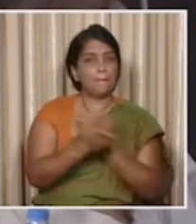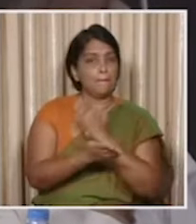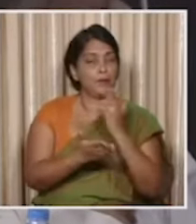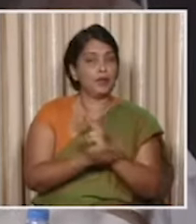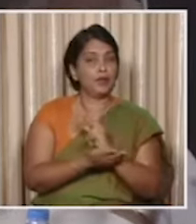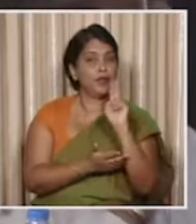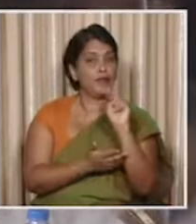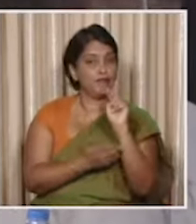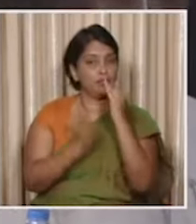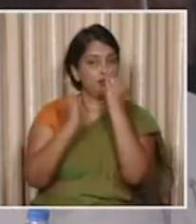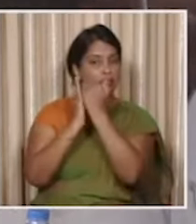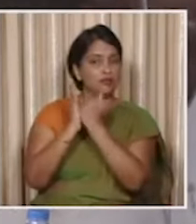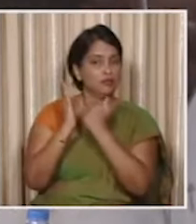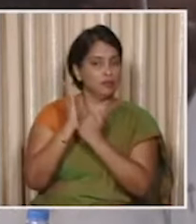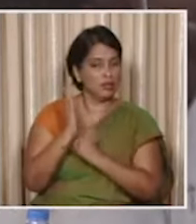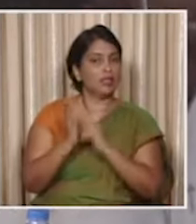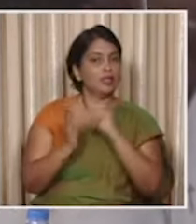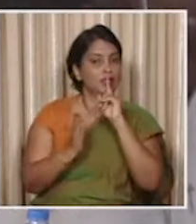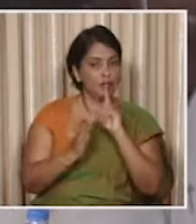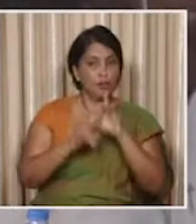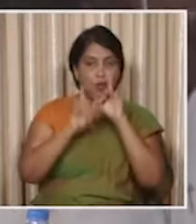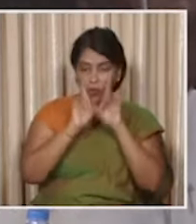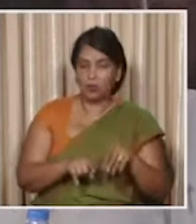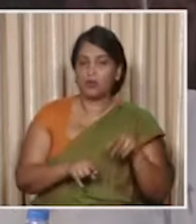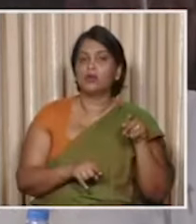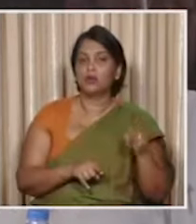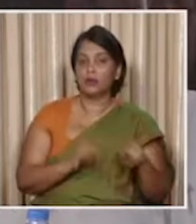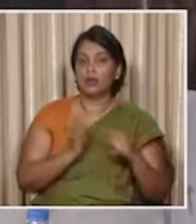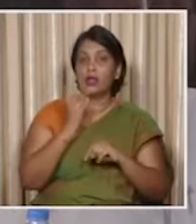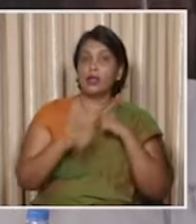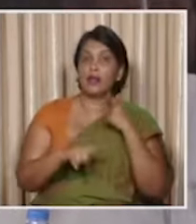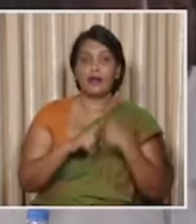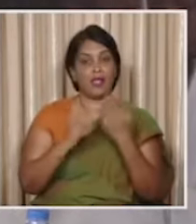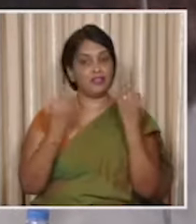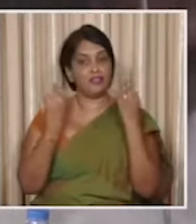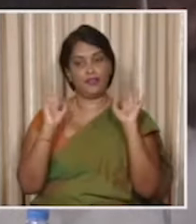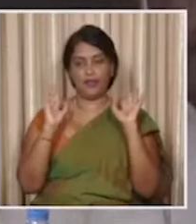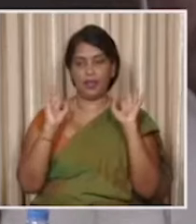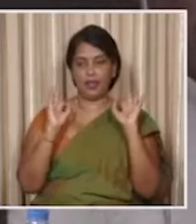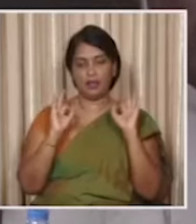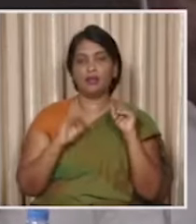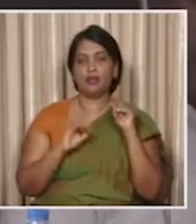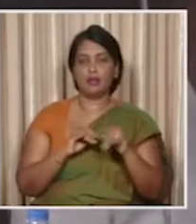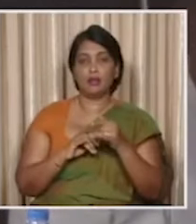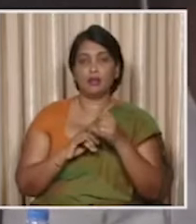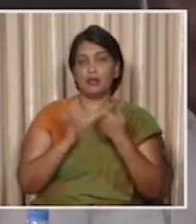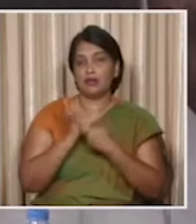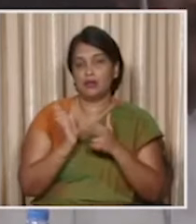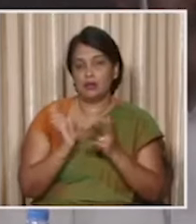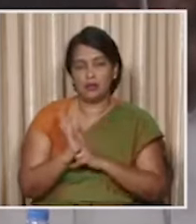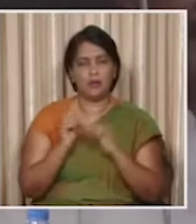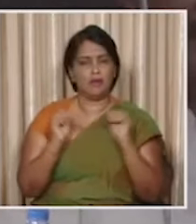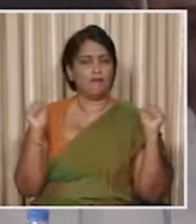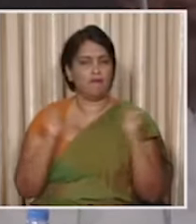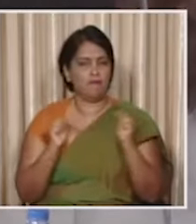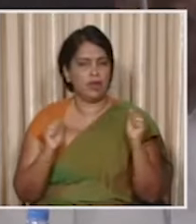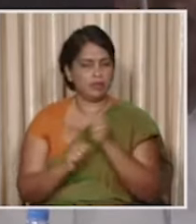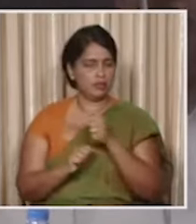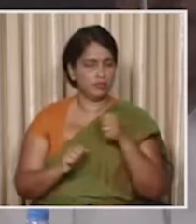විතර ලයිස්තුවක් හදලා කිව්වා මෙන්න මෙව්වා බදු වලින් නිදහස් කියලා. ඒක තිබුණා ටෙලිවිෂන් තිබුණා ෆ්‍රිජ්